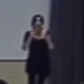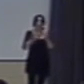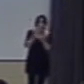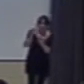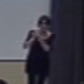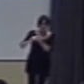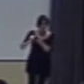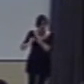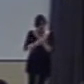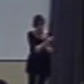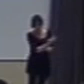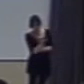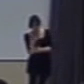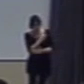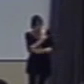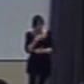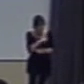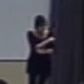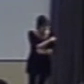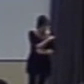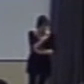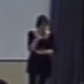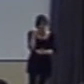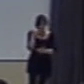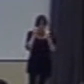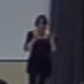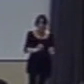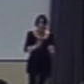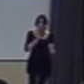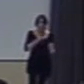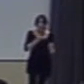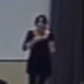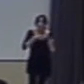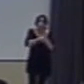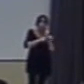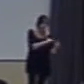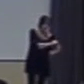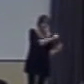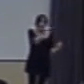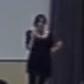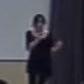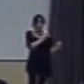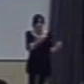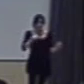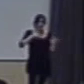etc., la veritat és que fa goig veure el que és la trajectòria del premi.